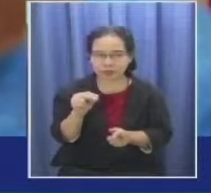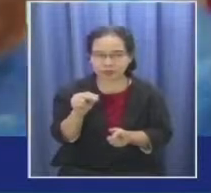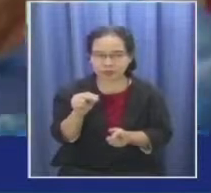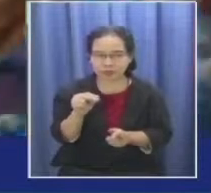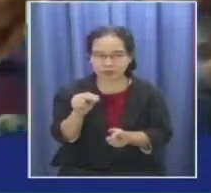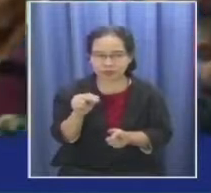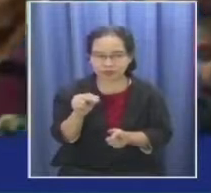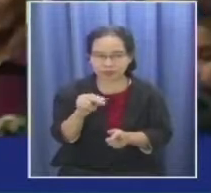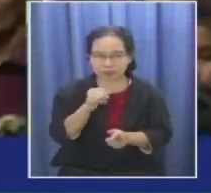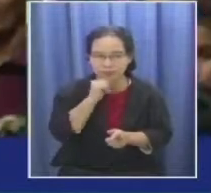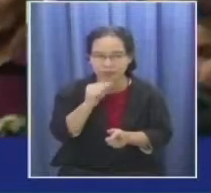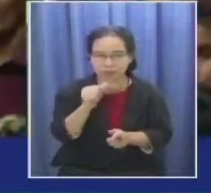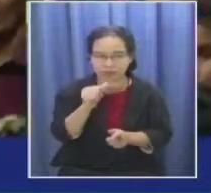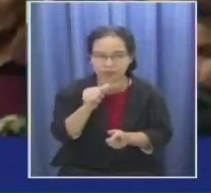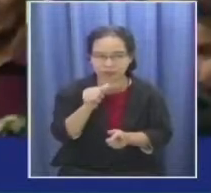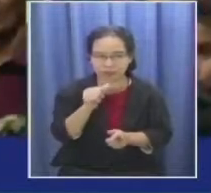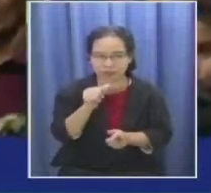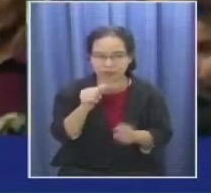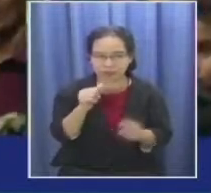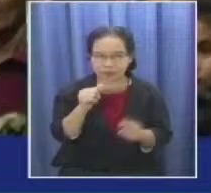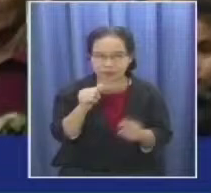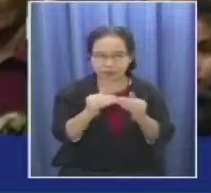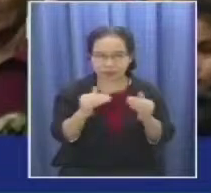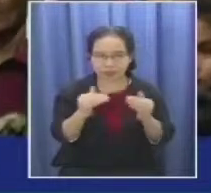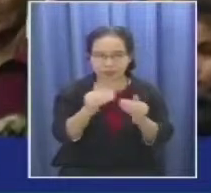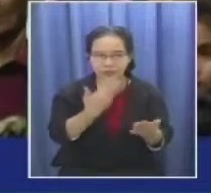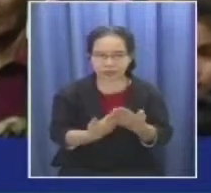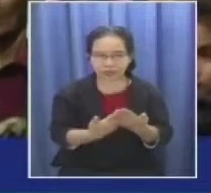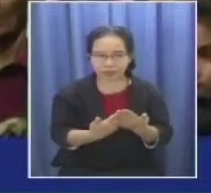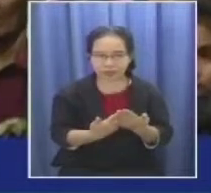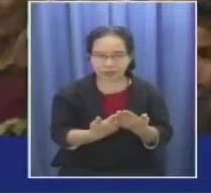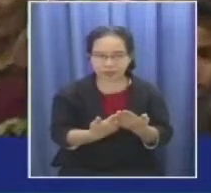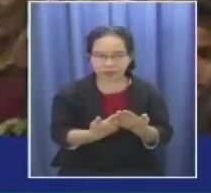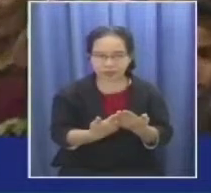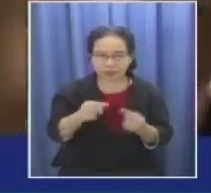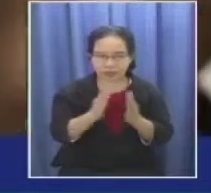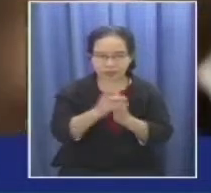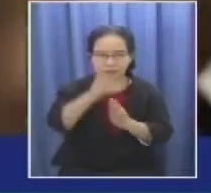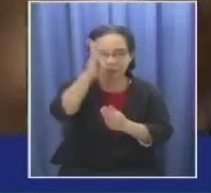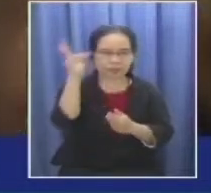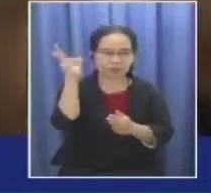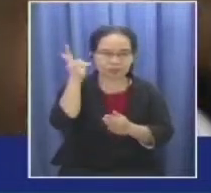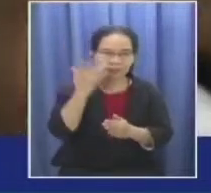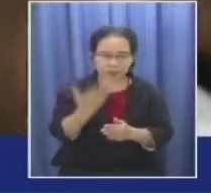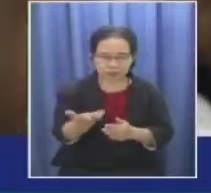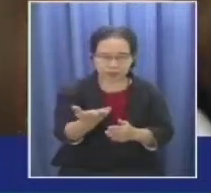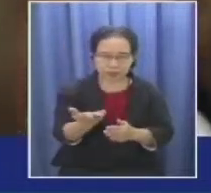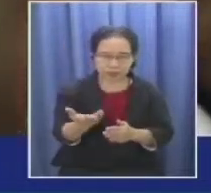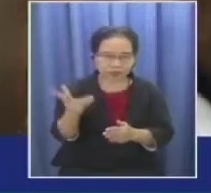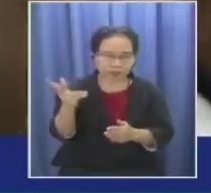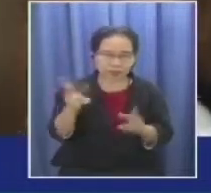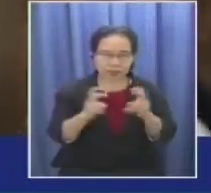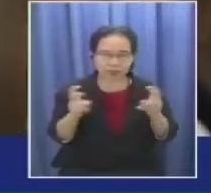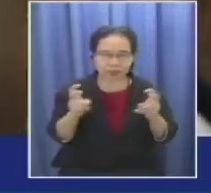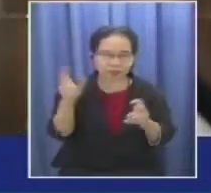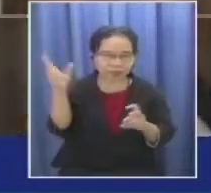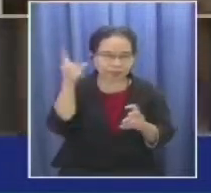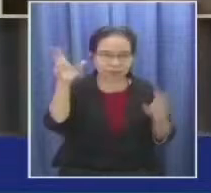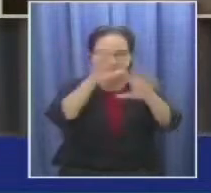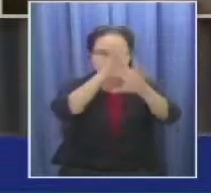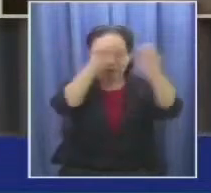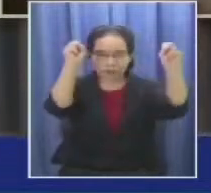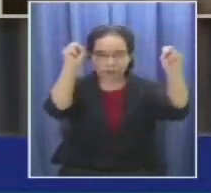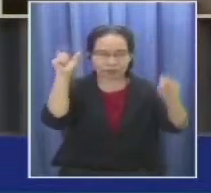enuanom yenom yɛ nepa odi bibia tutu ho anya yi sɛ wo bompa na Nyankopɔn